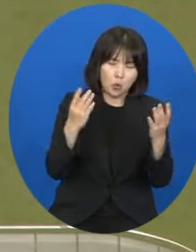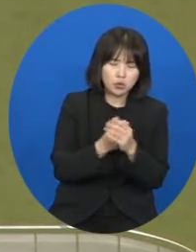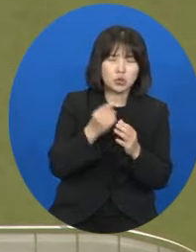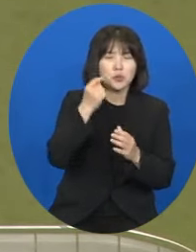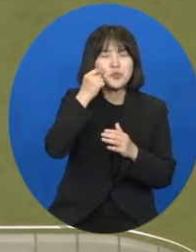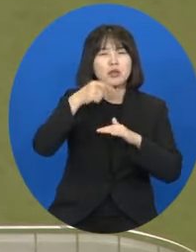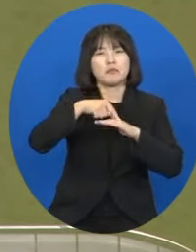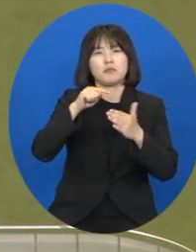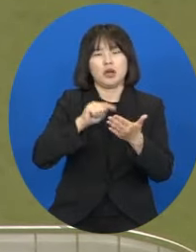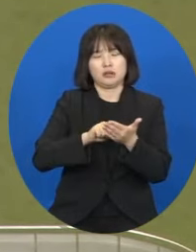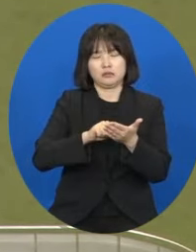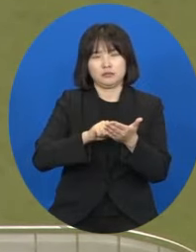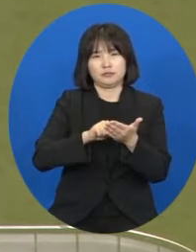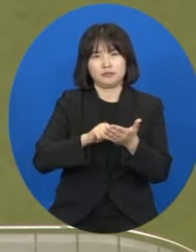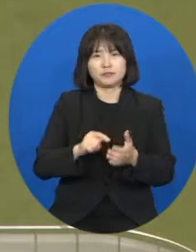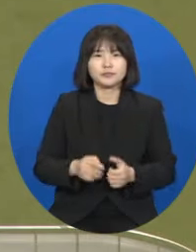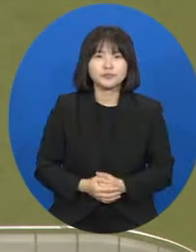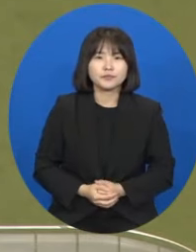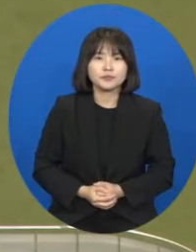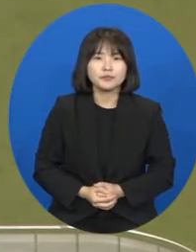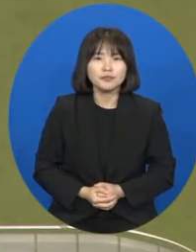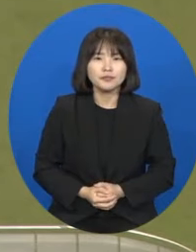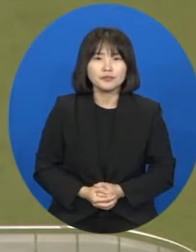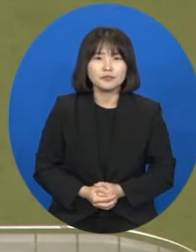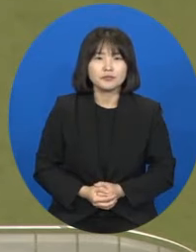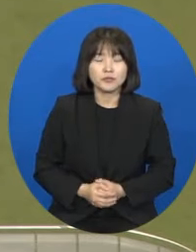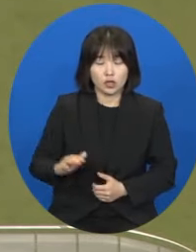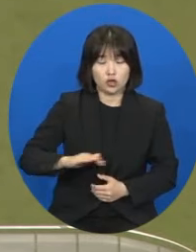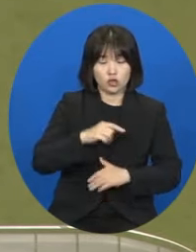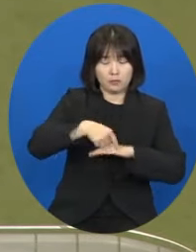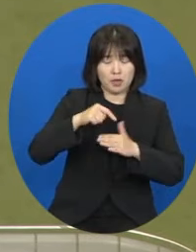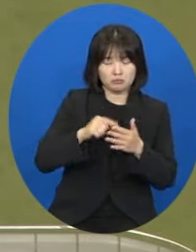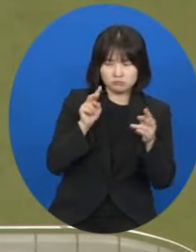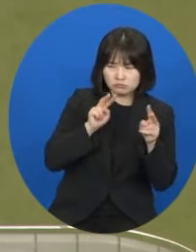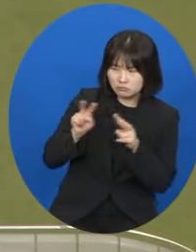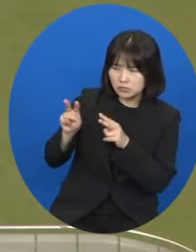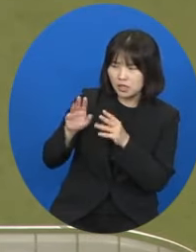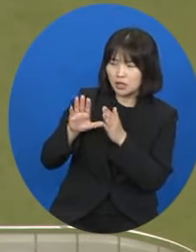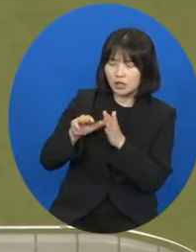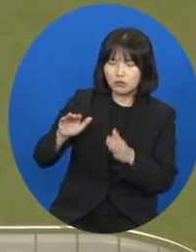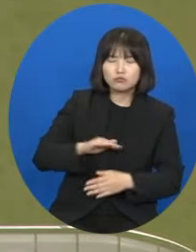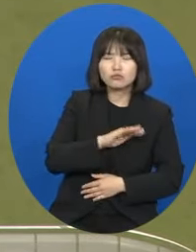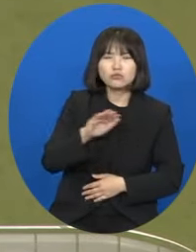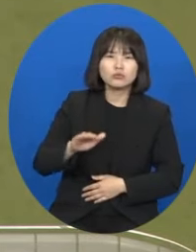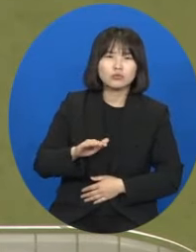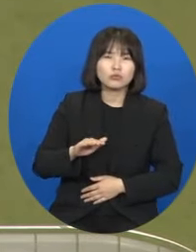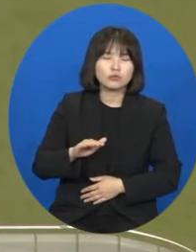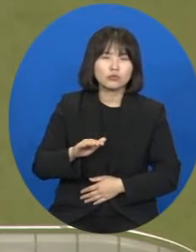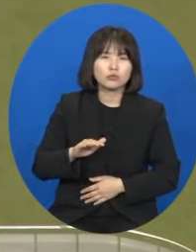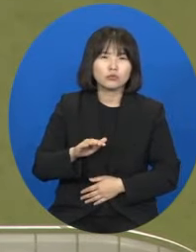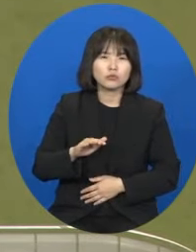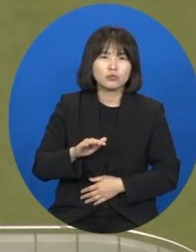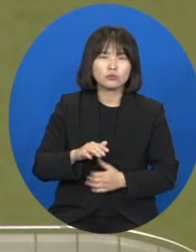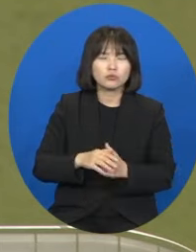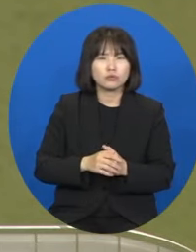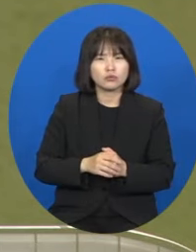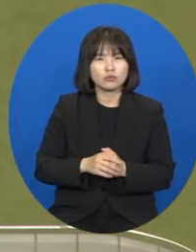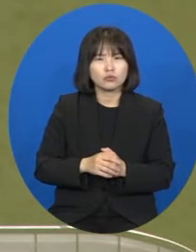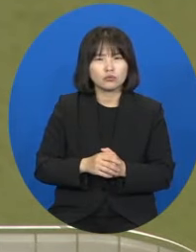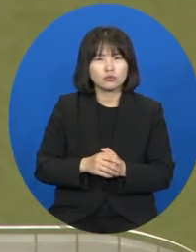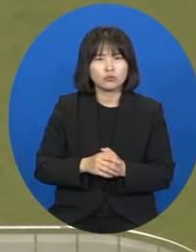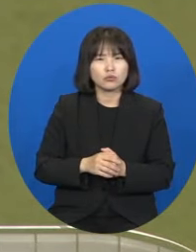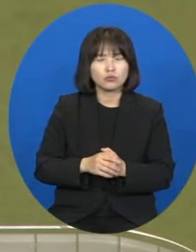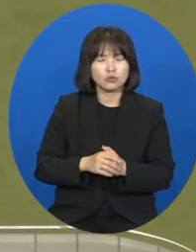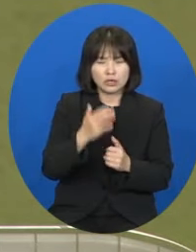마음이라고 부르는 거예요. 그러니까 지금 우리 마음을 돌아볼 때에 우리도 그럴 수 있다는 거예요. 그러면 우리도 역시